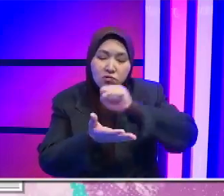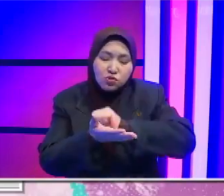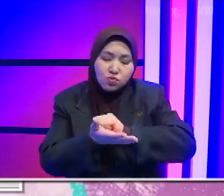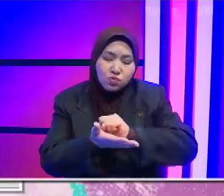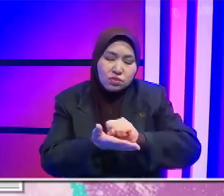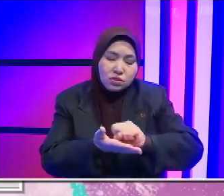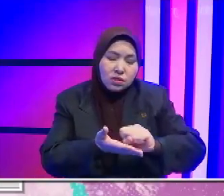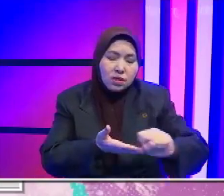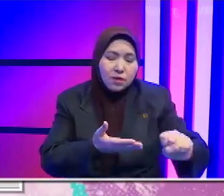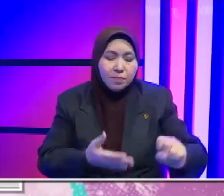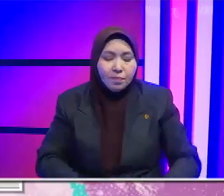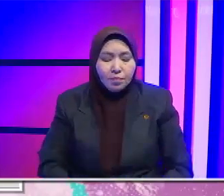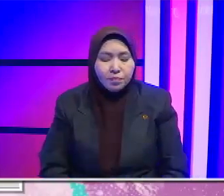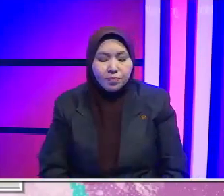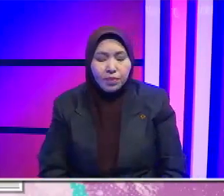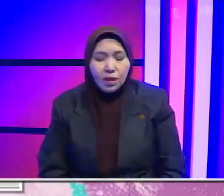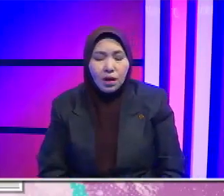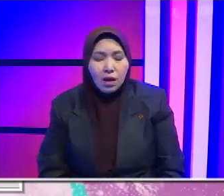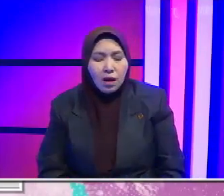طهورا